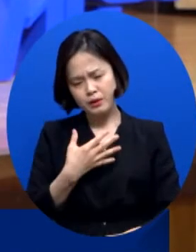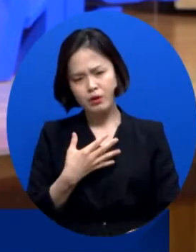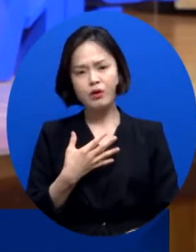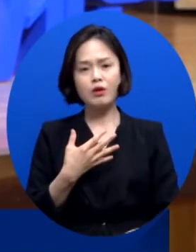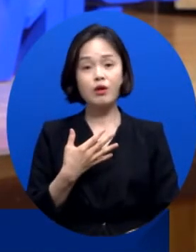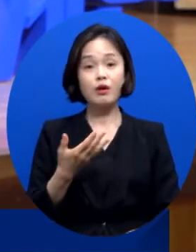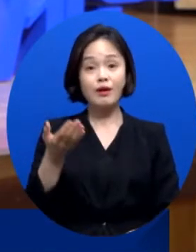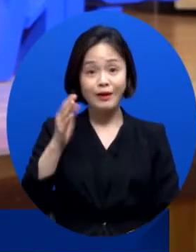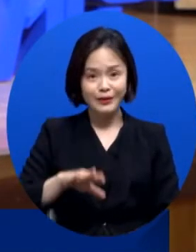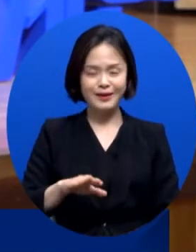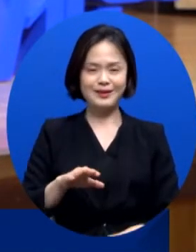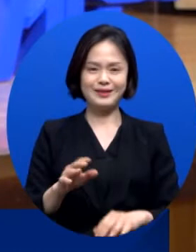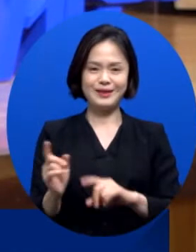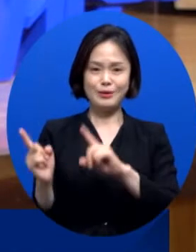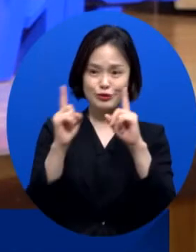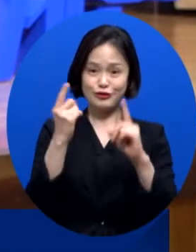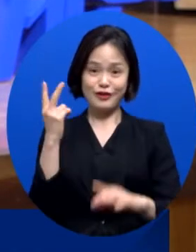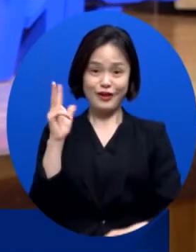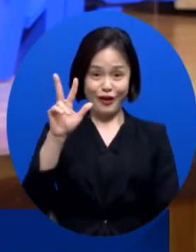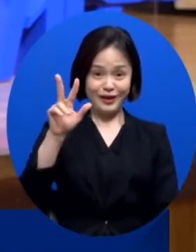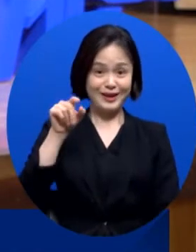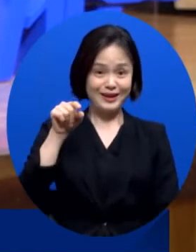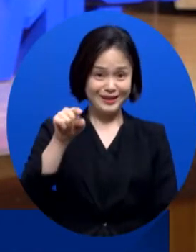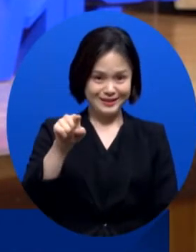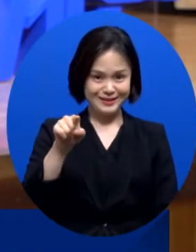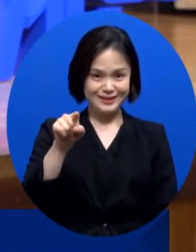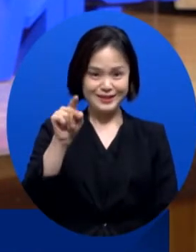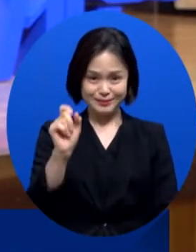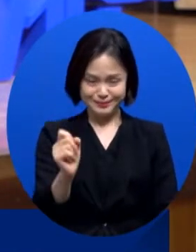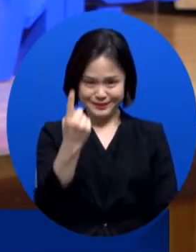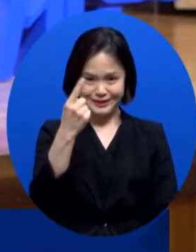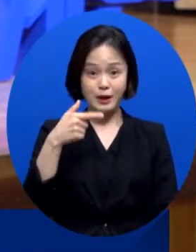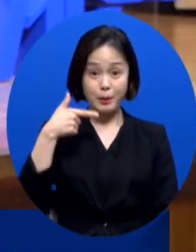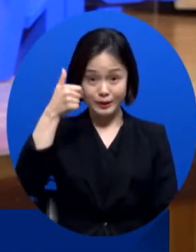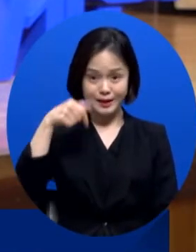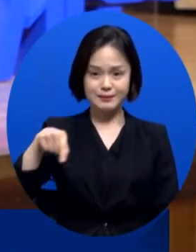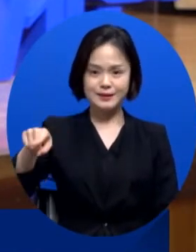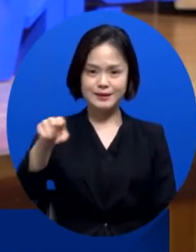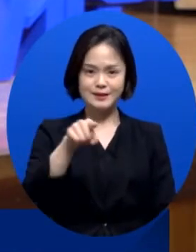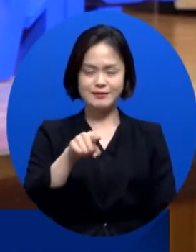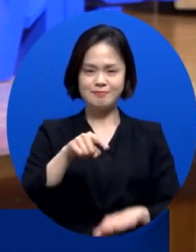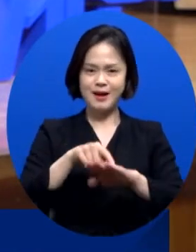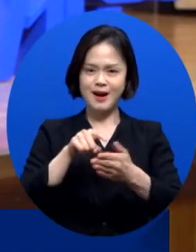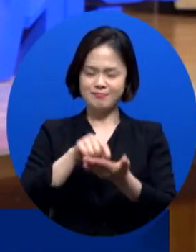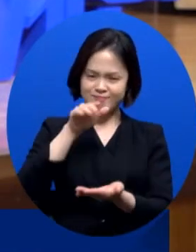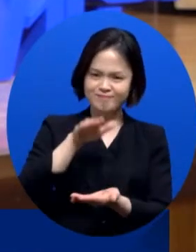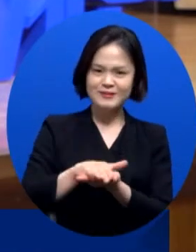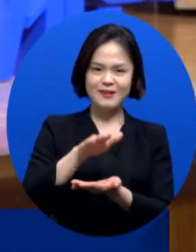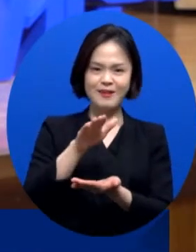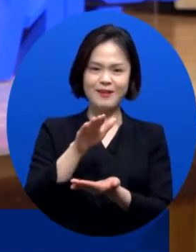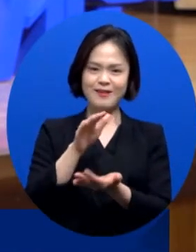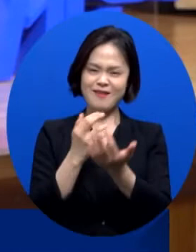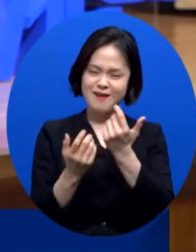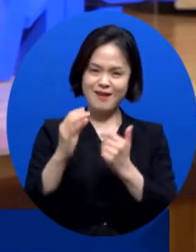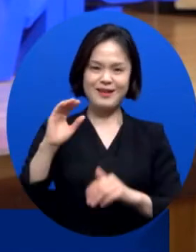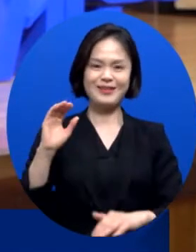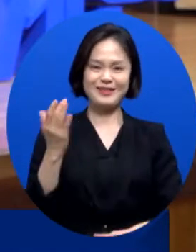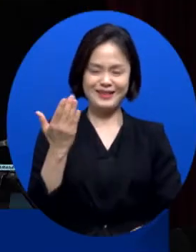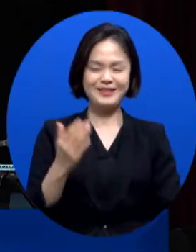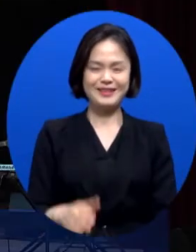어게인이 부흥을 열망하는 우리 목사님들의 마음에 불을 지펴주었고 또 그 시초가 됐다고